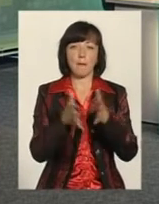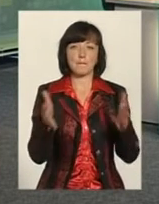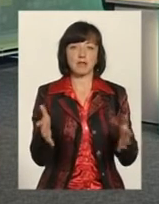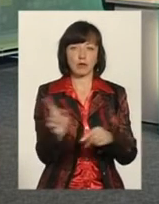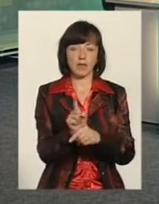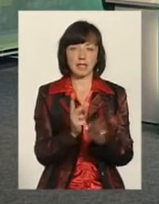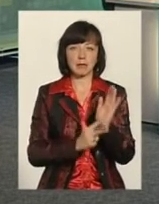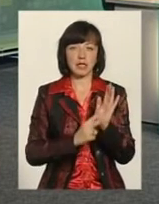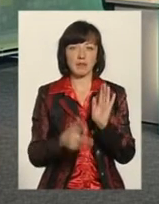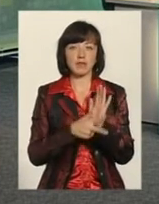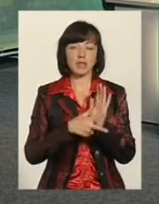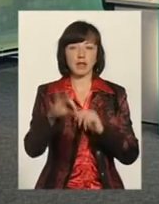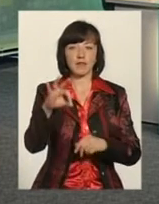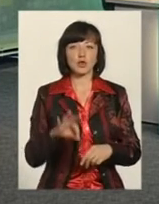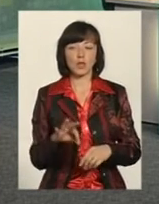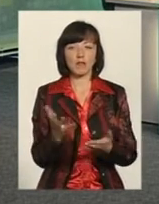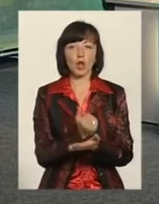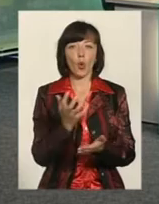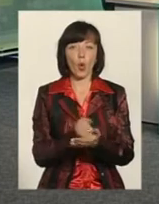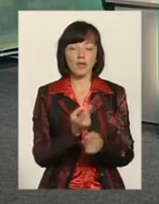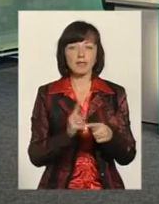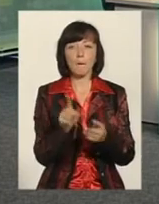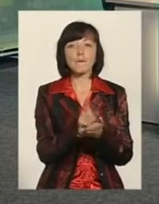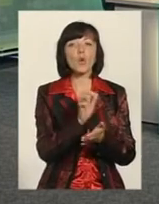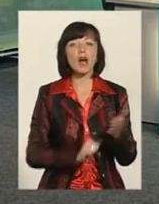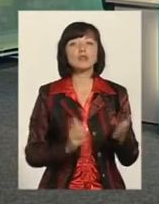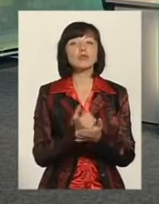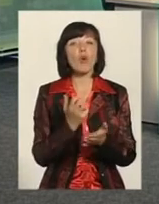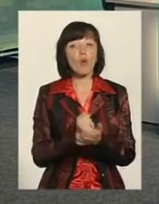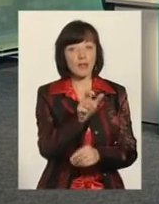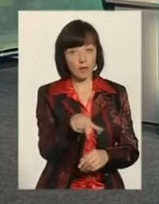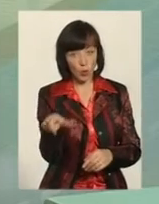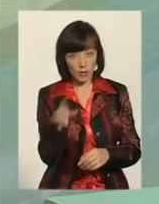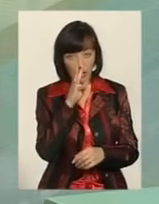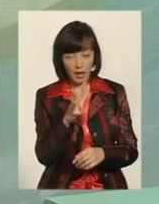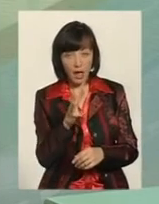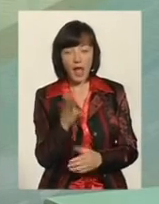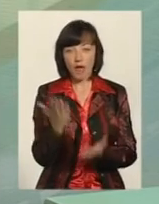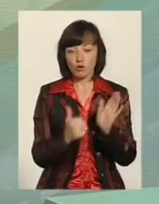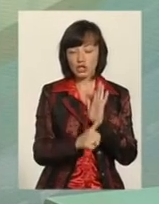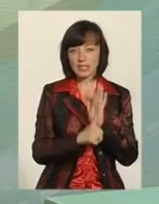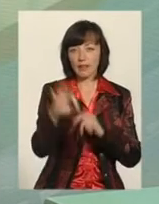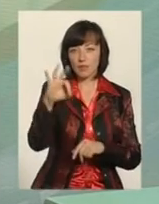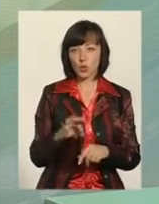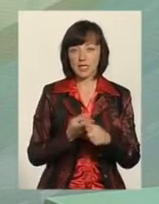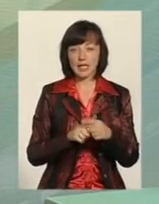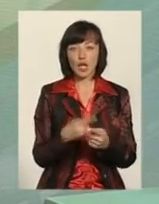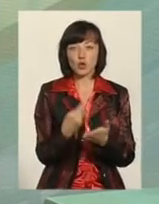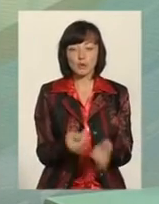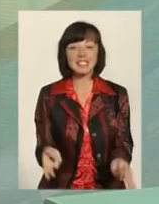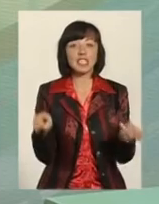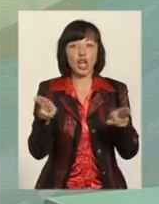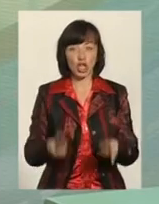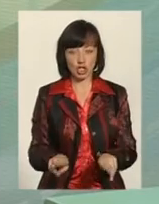вага, 70-80% доходів – це податок з доходів фізичних осіб. І якщо 60% цієї суми залишиться в